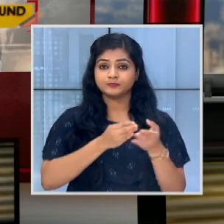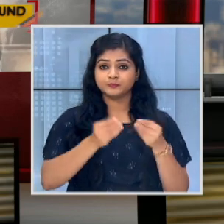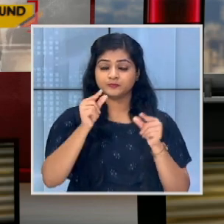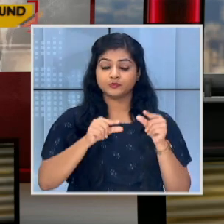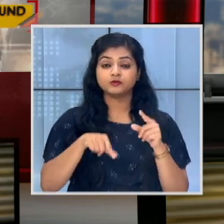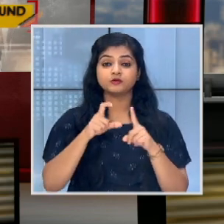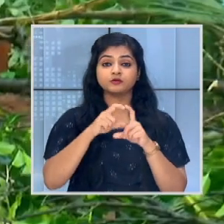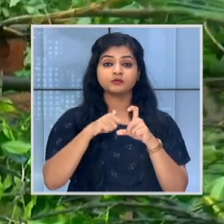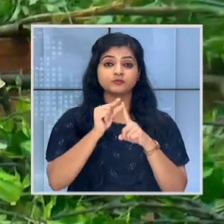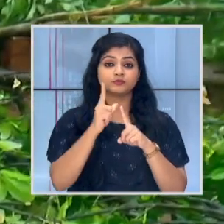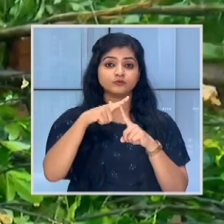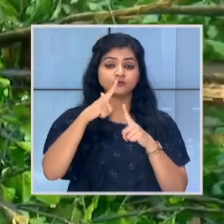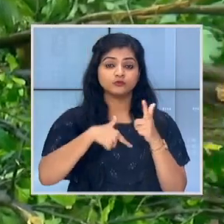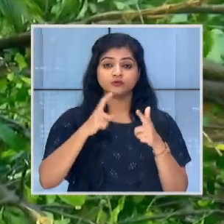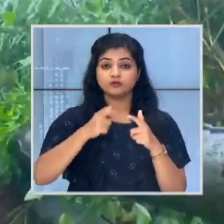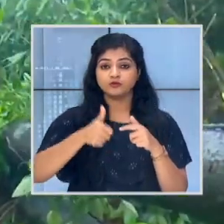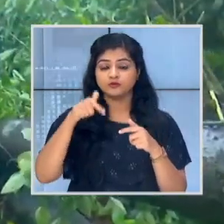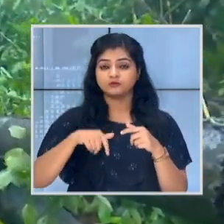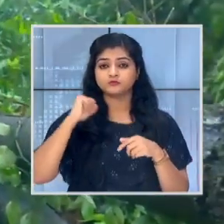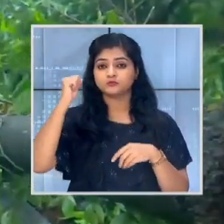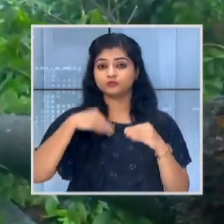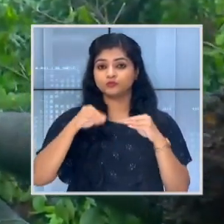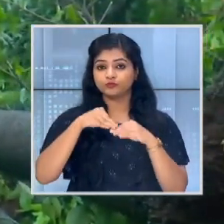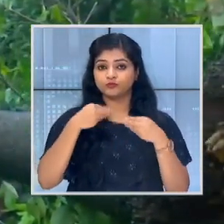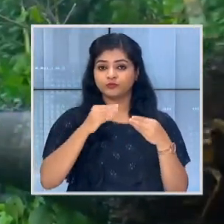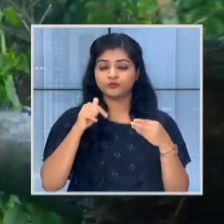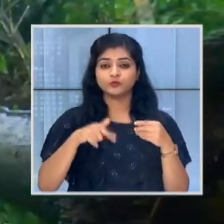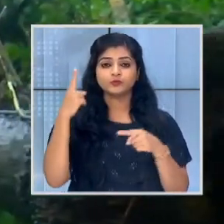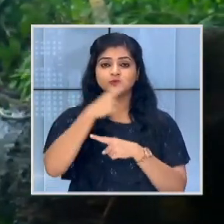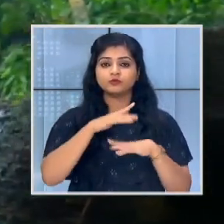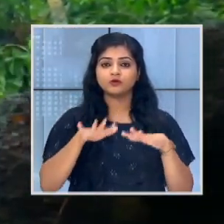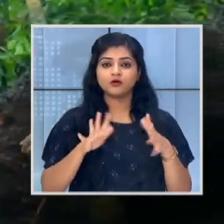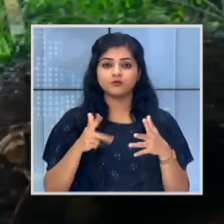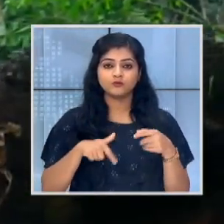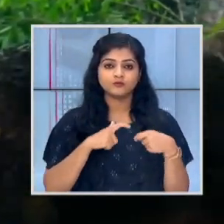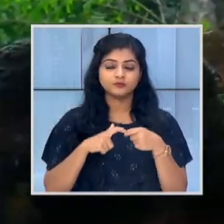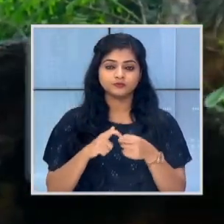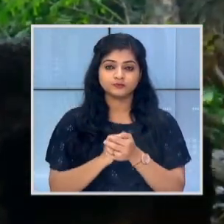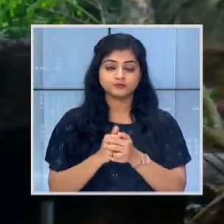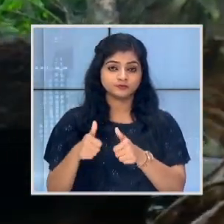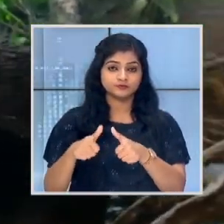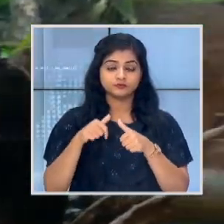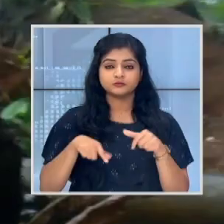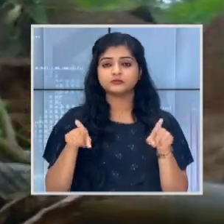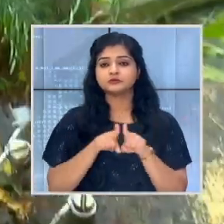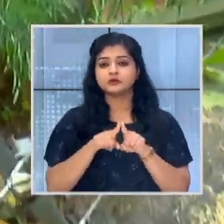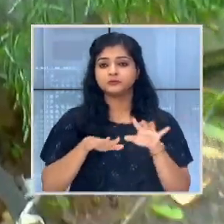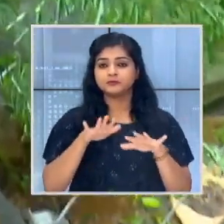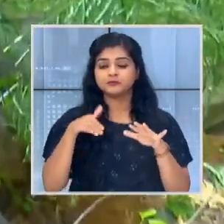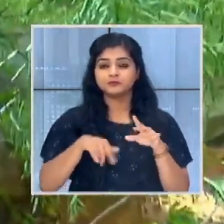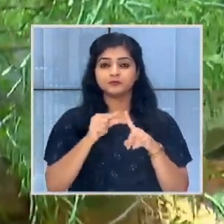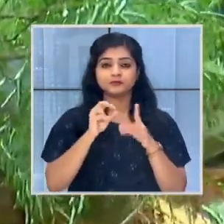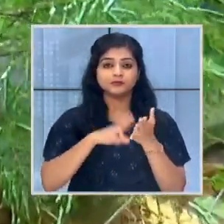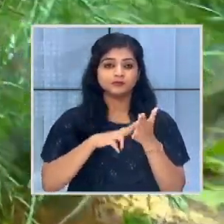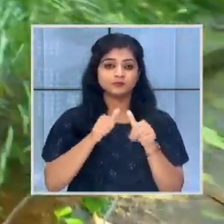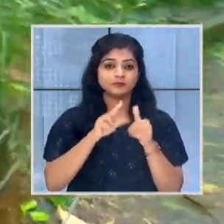ഡെപ്യൂട്ടി കളക്ടർ ഉൾപ്പെടെയുള്ളവർക്ക് നേരിടേണ്ടി വന്ന തീരമാണ് പൊന്നാനിയിലേത്. ഇന്ന് എന്താണ് അവിടുത്തെ സാഹചര്യം? ഇന്നും സമാനമായ സാഹചര്യം തന്നെയാണ് പൊന്നാനിയിൽ